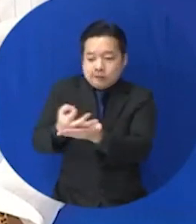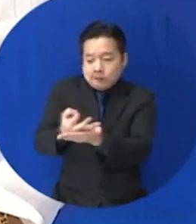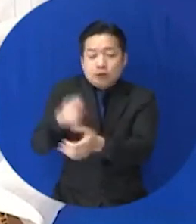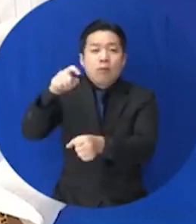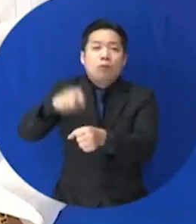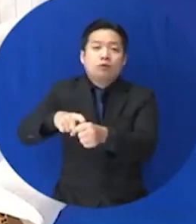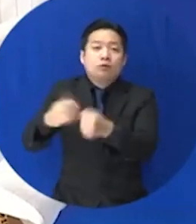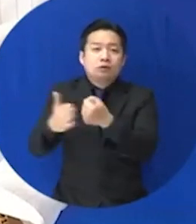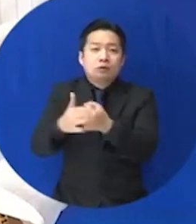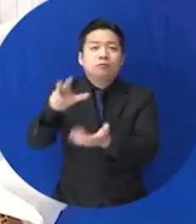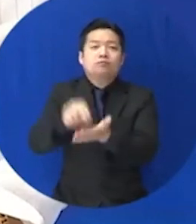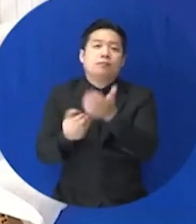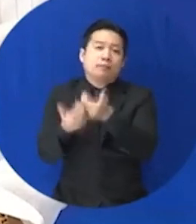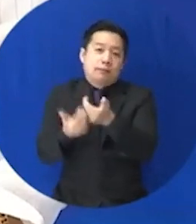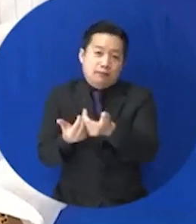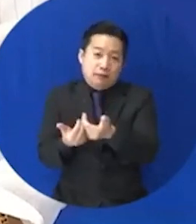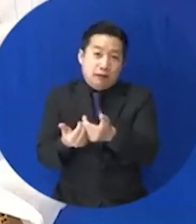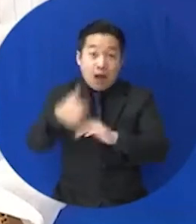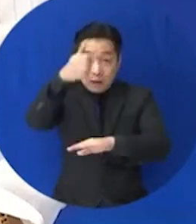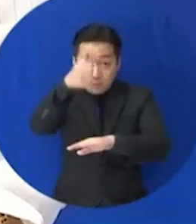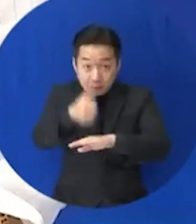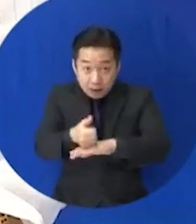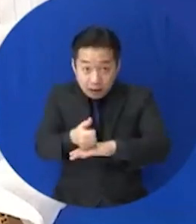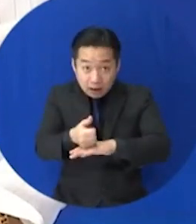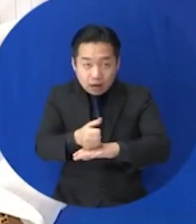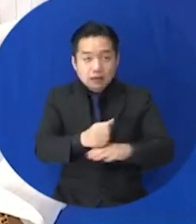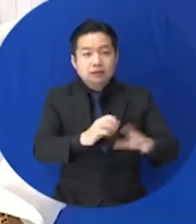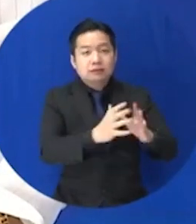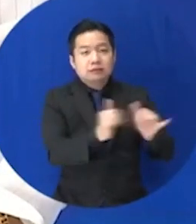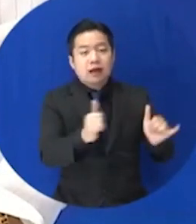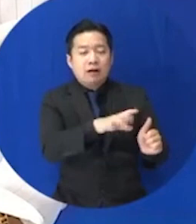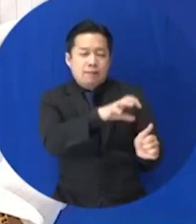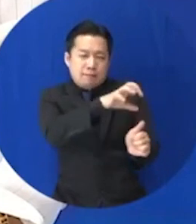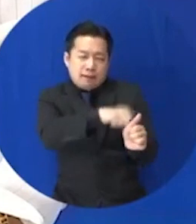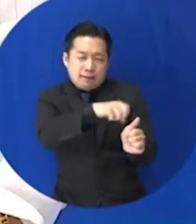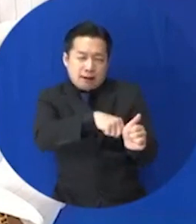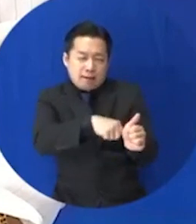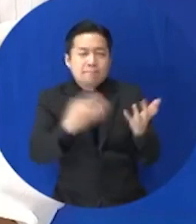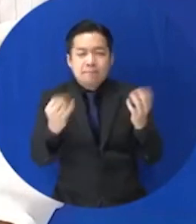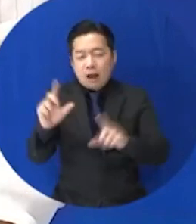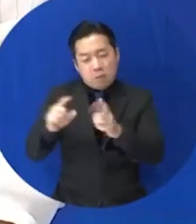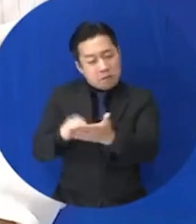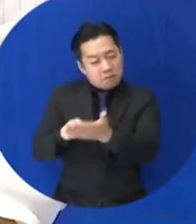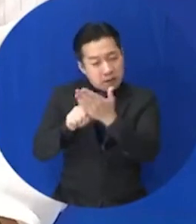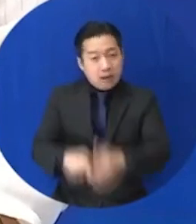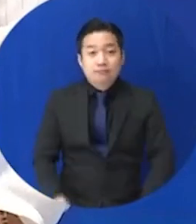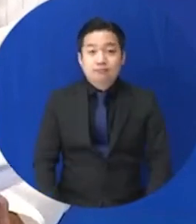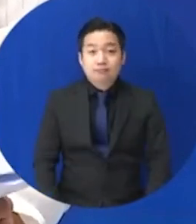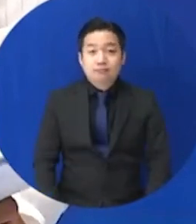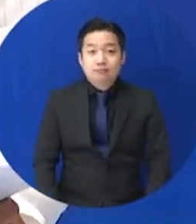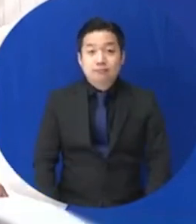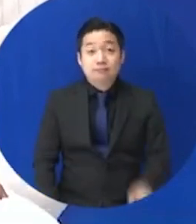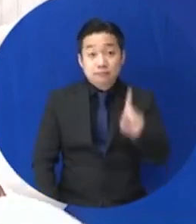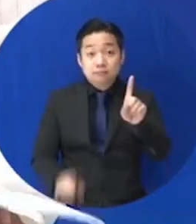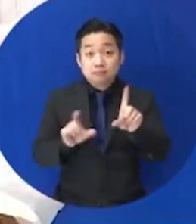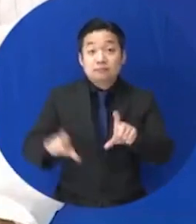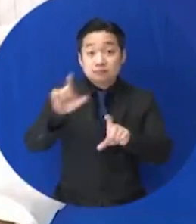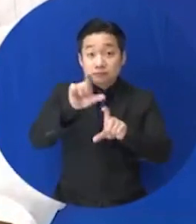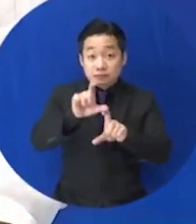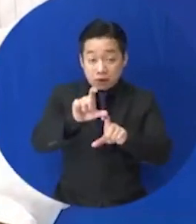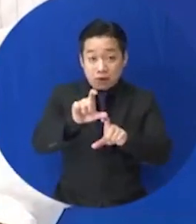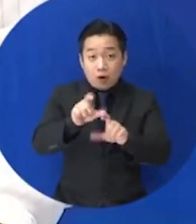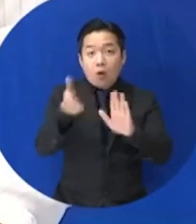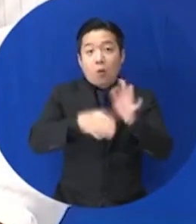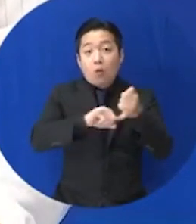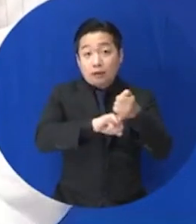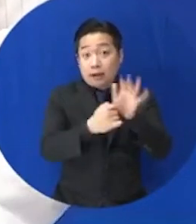문제를 야기했고 결국 그게 약탈적 금융을 이제 현실을 만들었는데요. 그래서 제가 하나 좀 추가적으로 이런 제안을 한번 공약을 하고